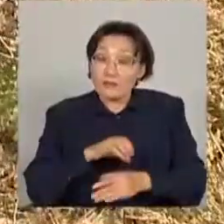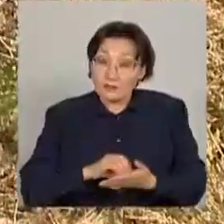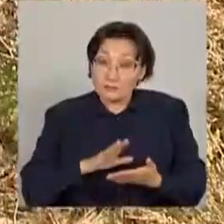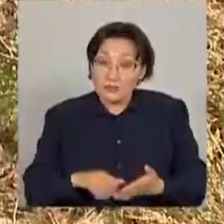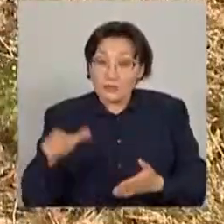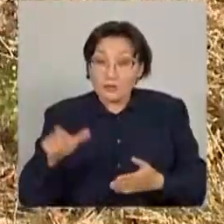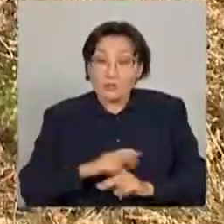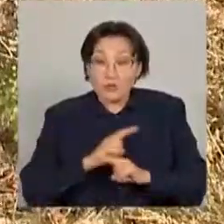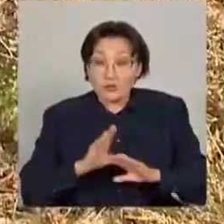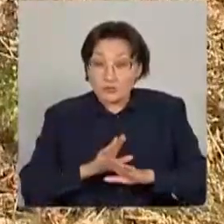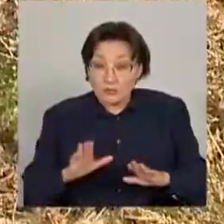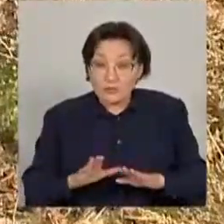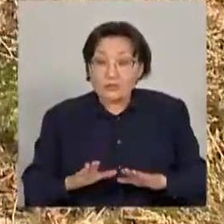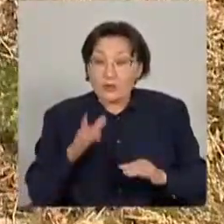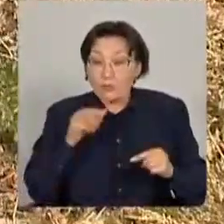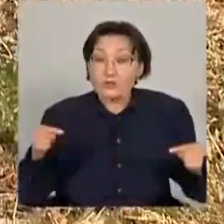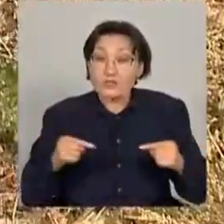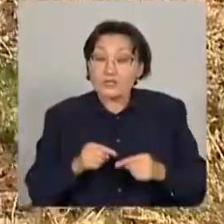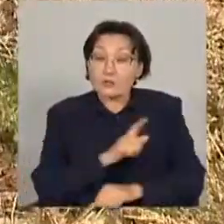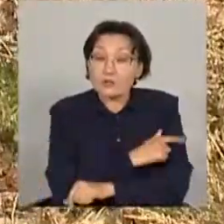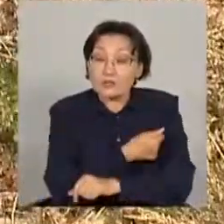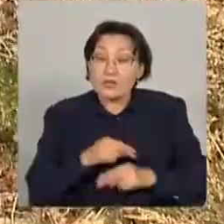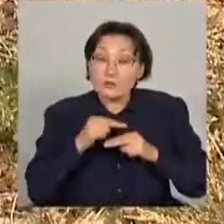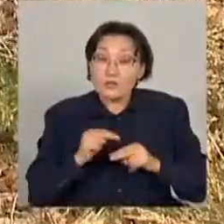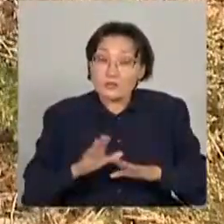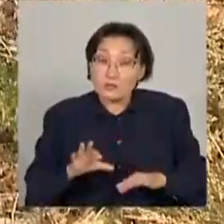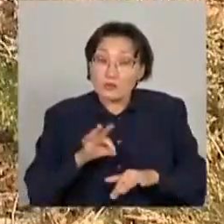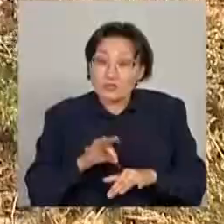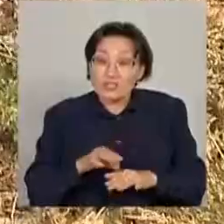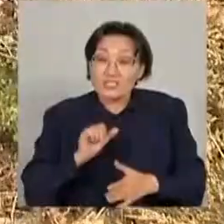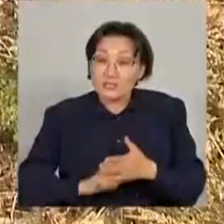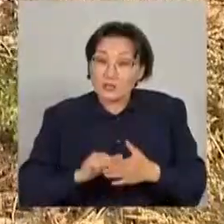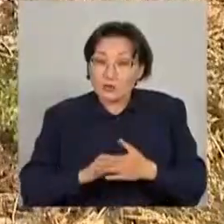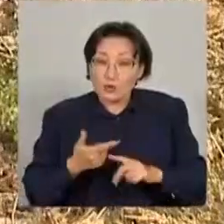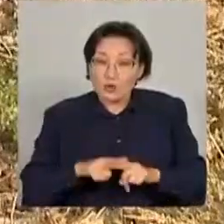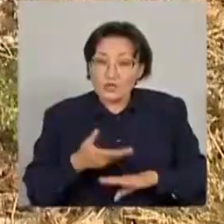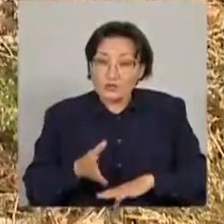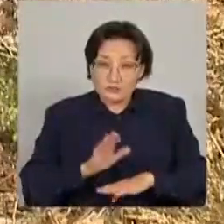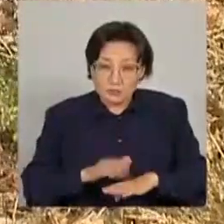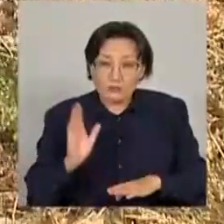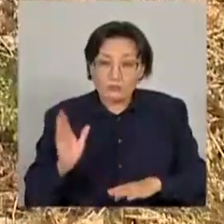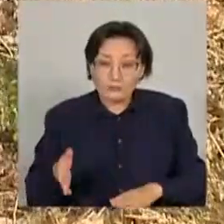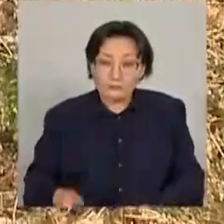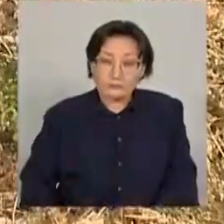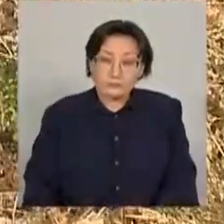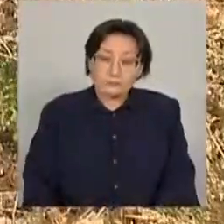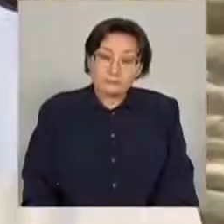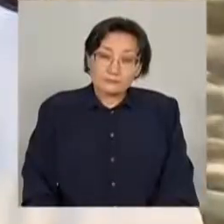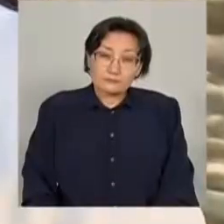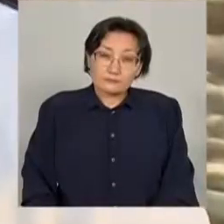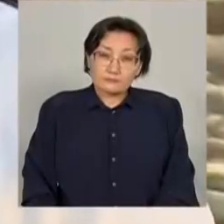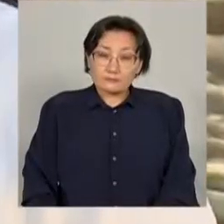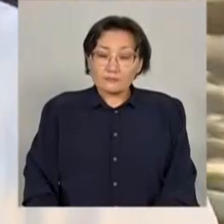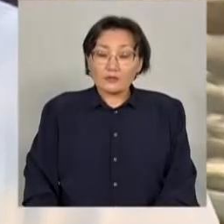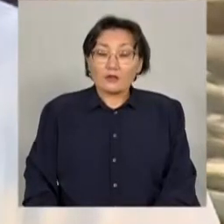Адам шыгыны болмаса да, дер кезинде дарыгерге карылмаса ауруунун салдары мүгедектикке акелүү бек мүмкүн дейди мамандар.